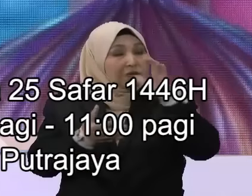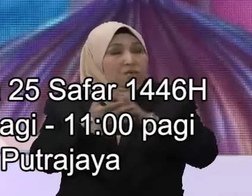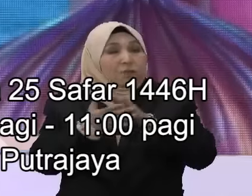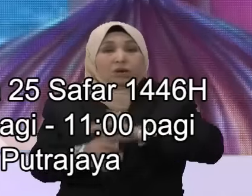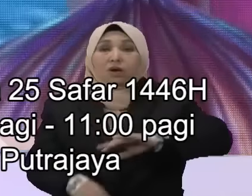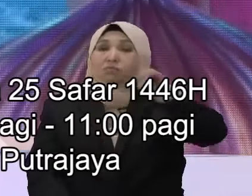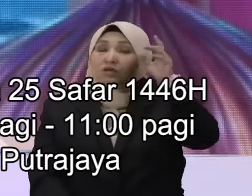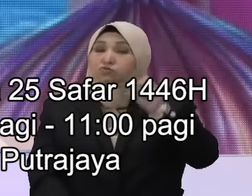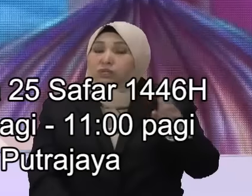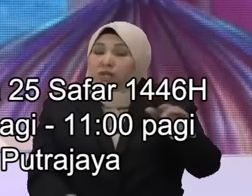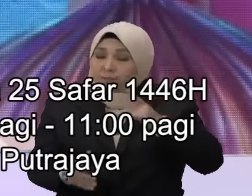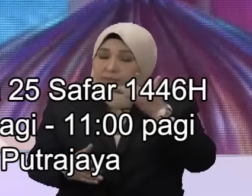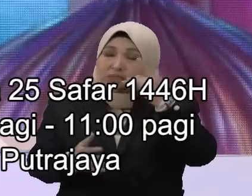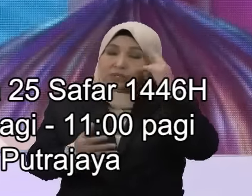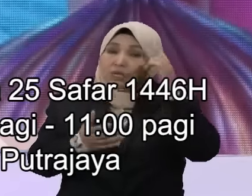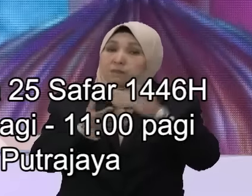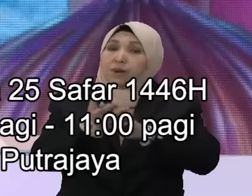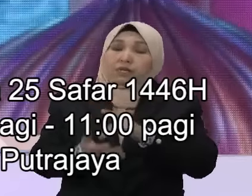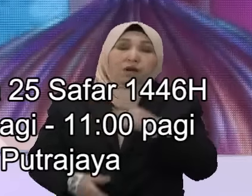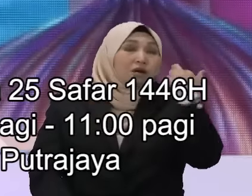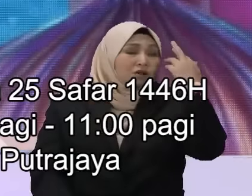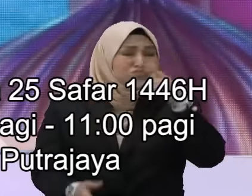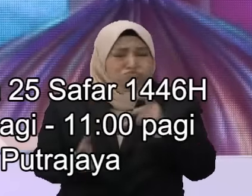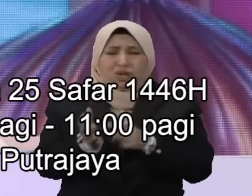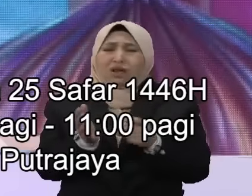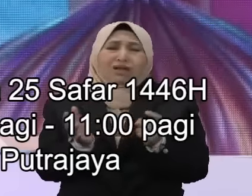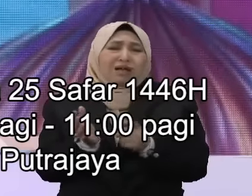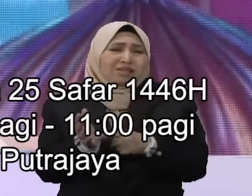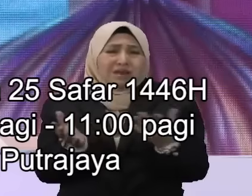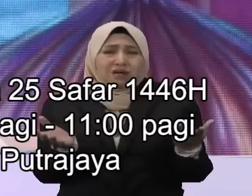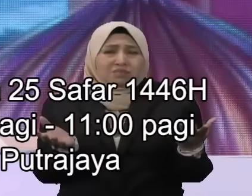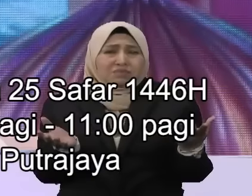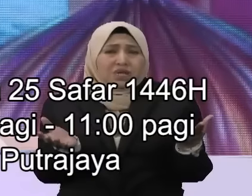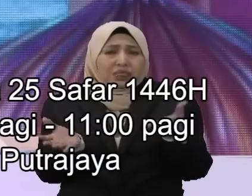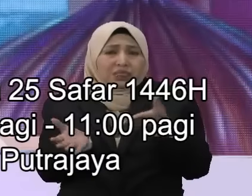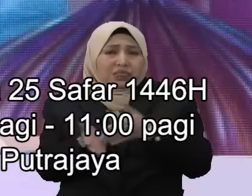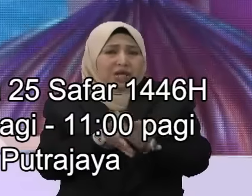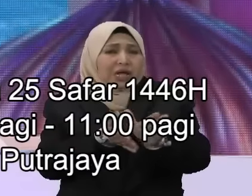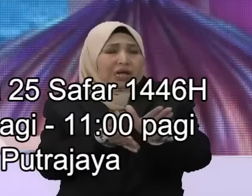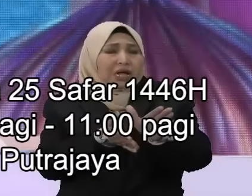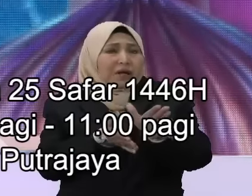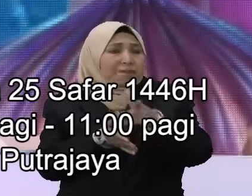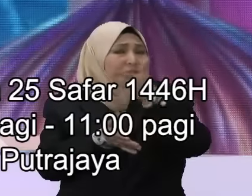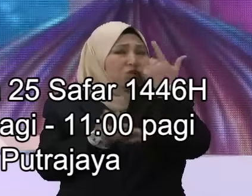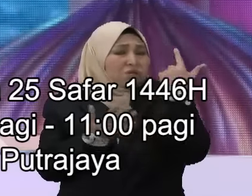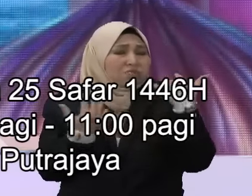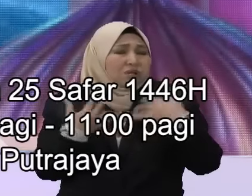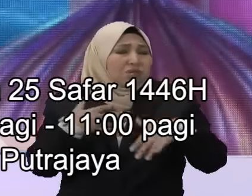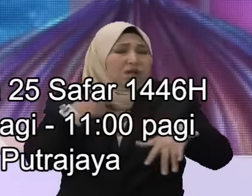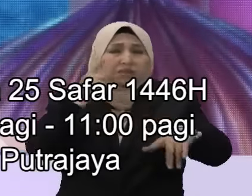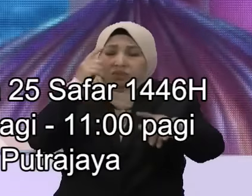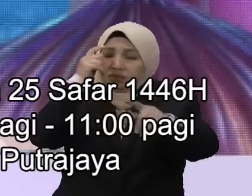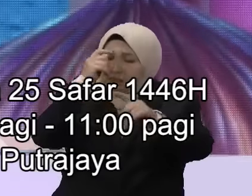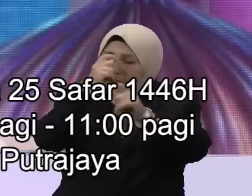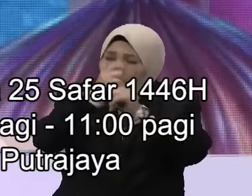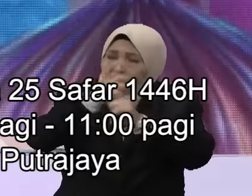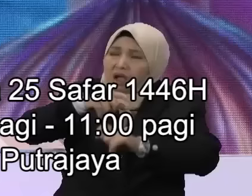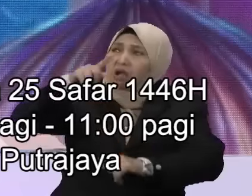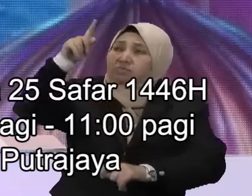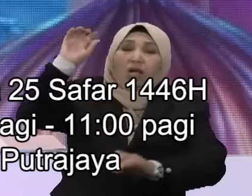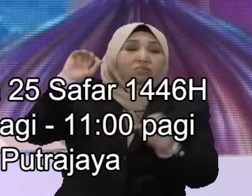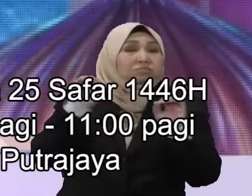SWT, percaya kepada Rasul, namun kadang-kadang pada ketika dia tergelincir. Kerana ketakwaan itu tak ada. Perkataan